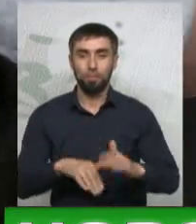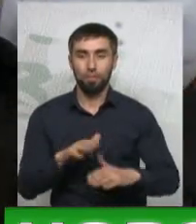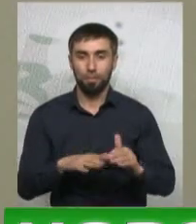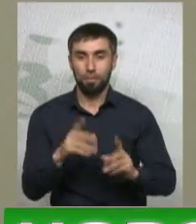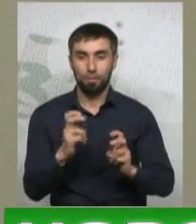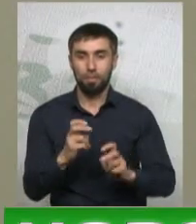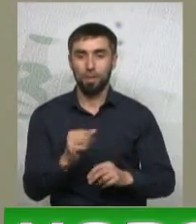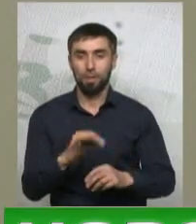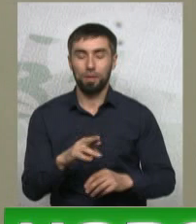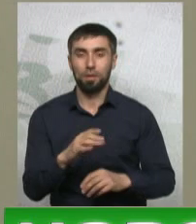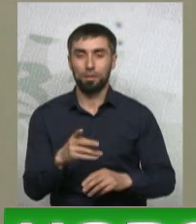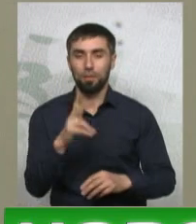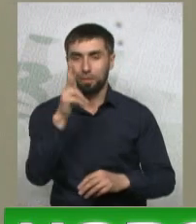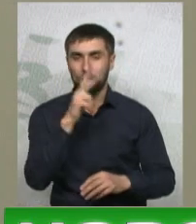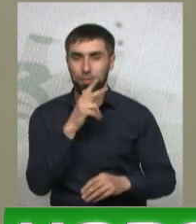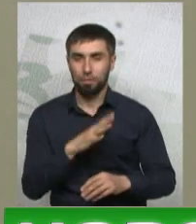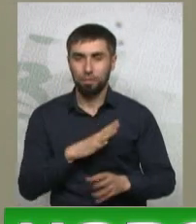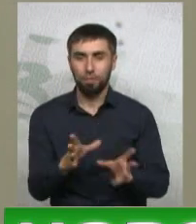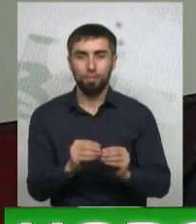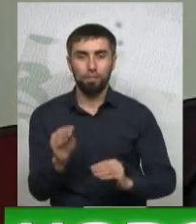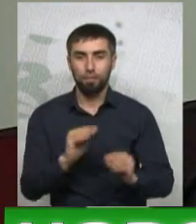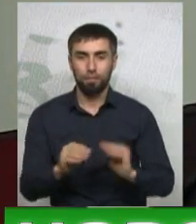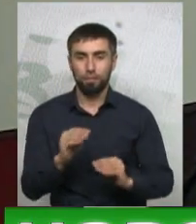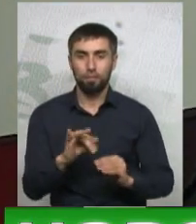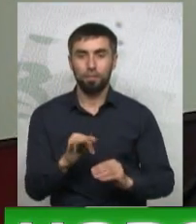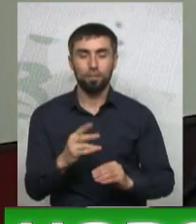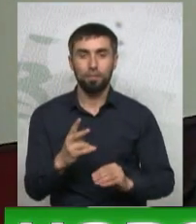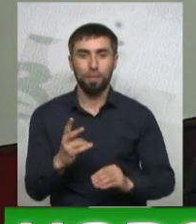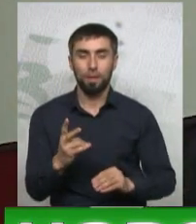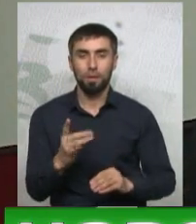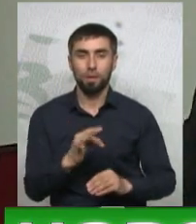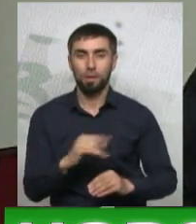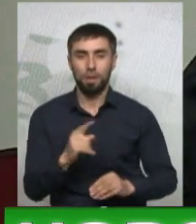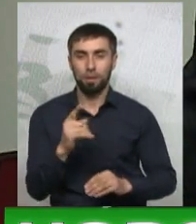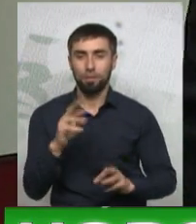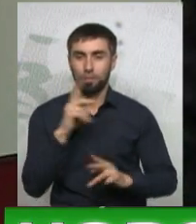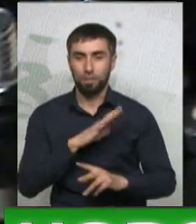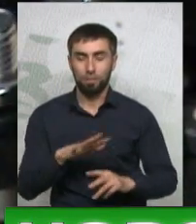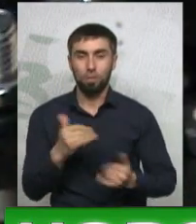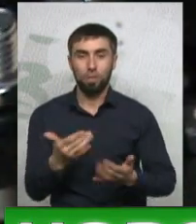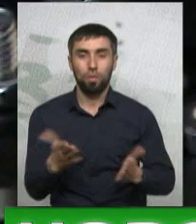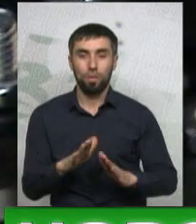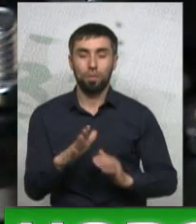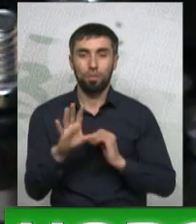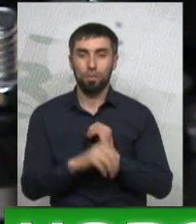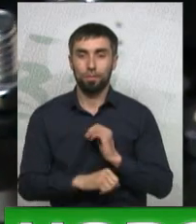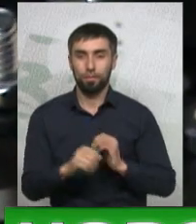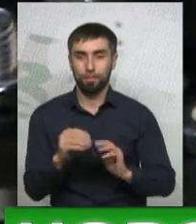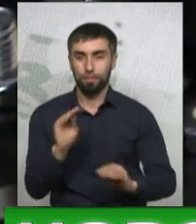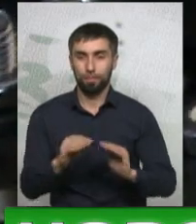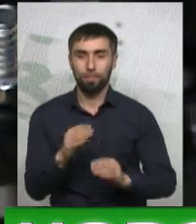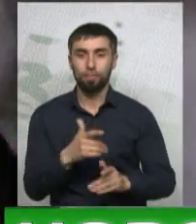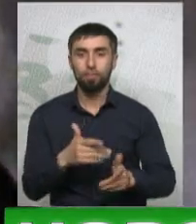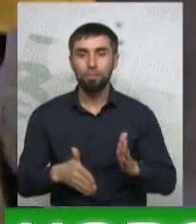и Сияры ушло почти 3 месяца. Собирали по инструкции и ни разу не ошиблись, похвастались ребята. Сейчас остались последние штрихи, и